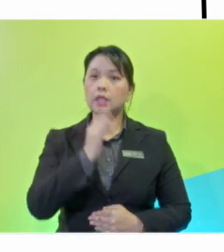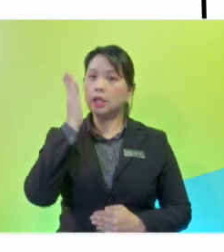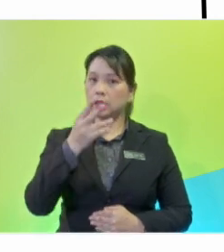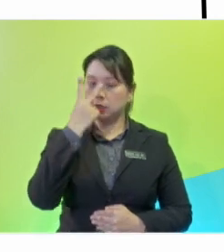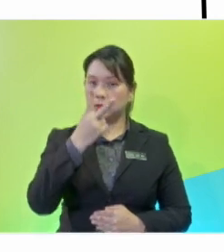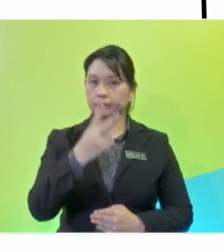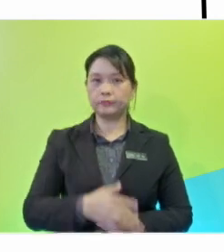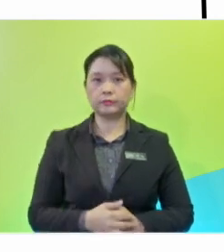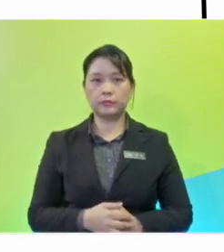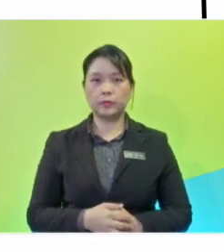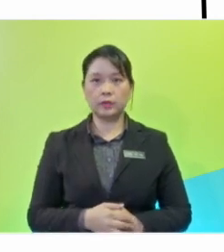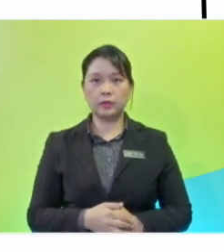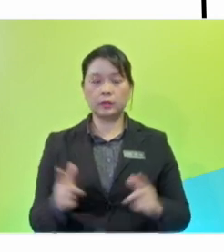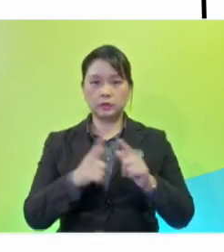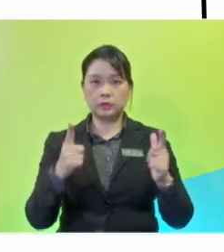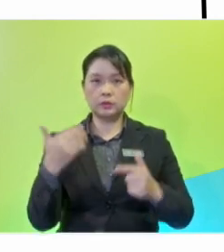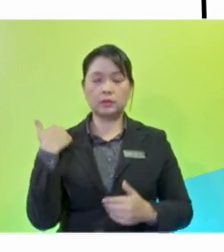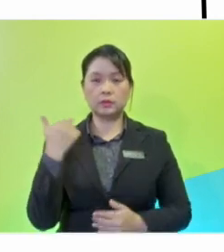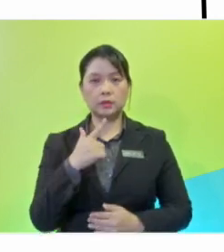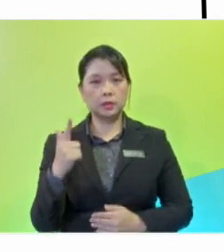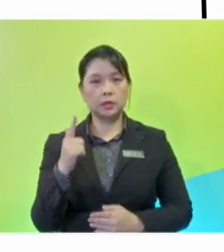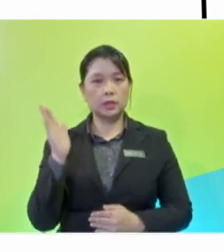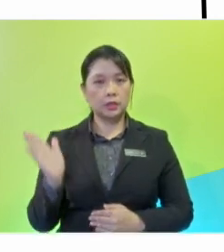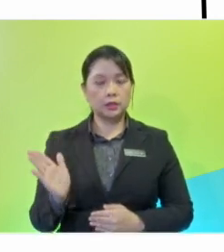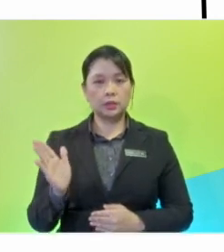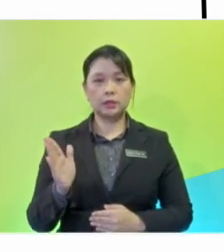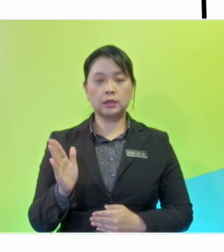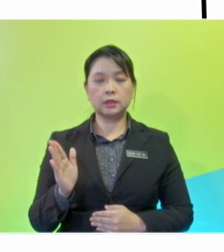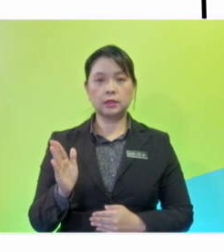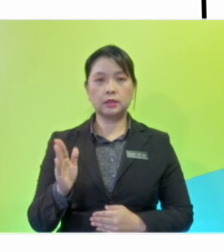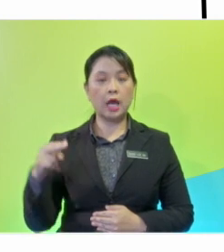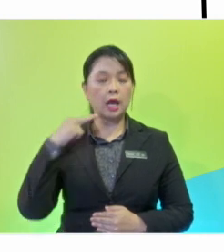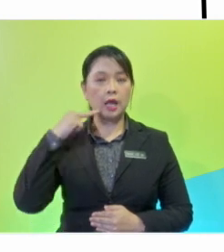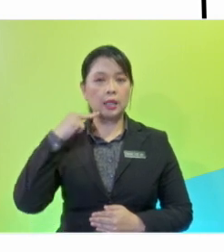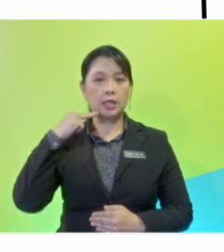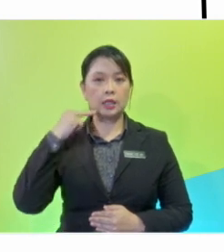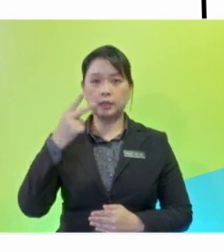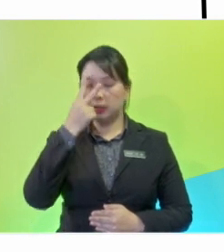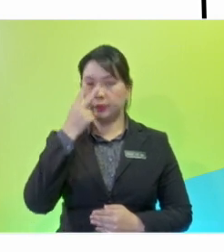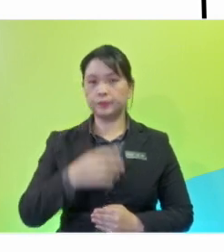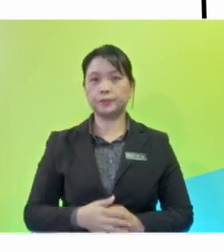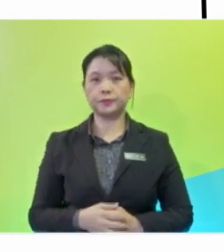Oke luas adalah limit 3 - 1 y kuadran